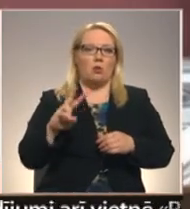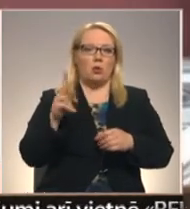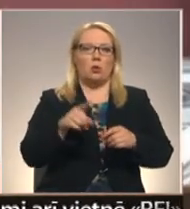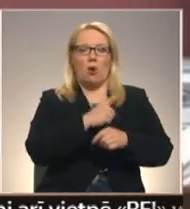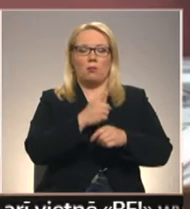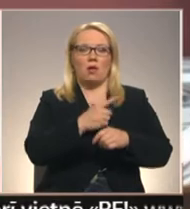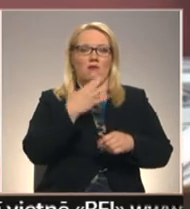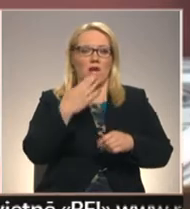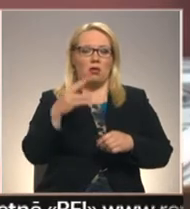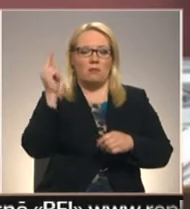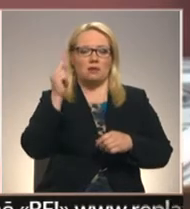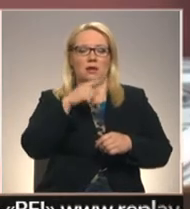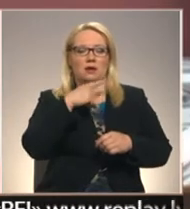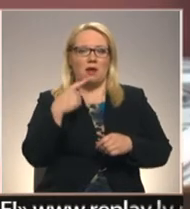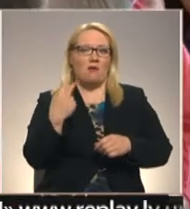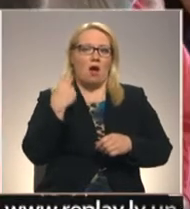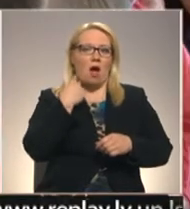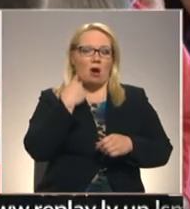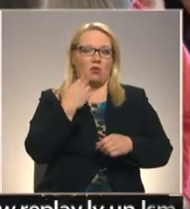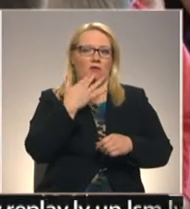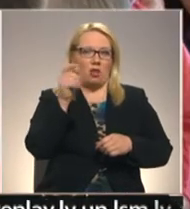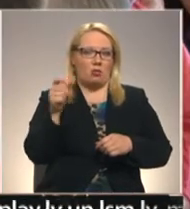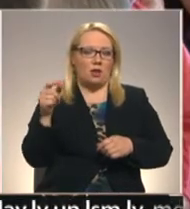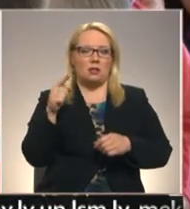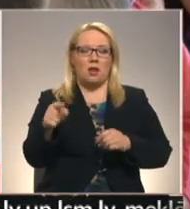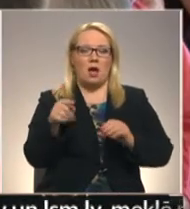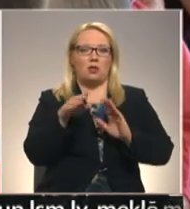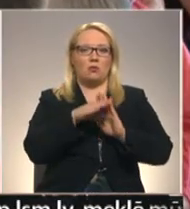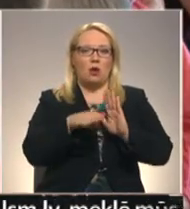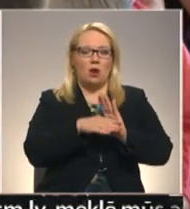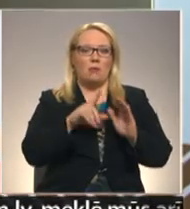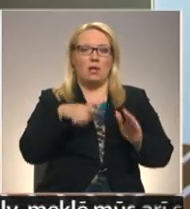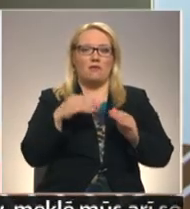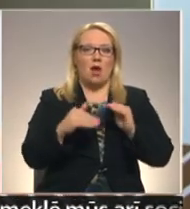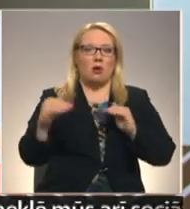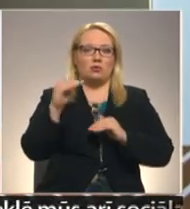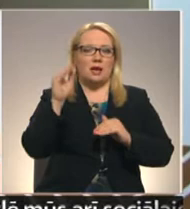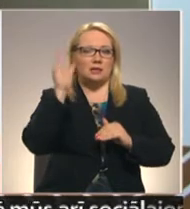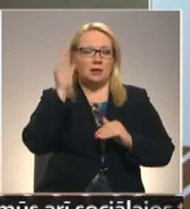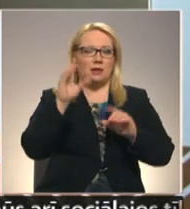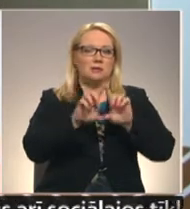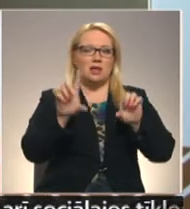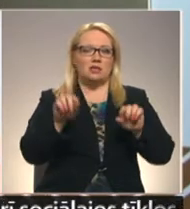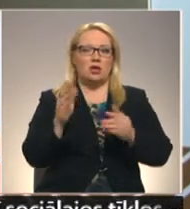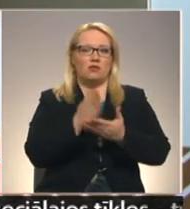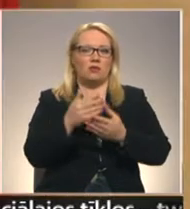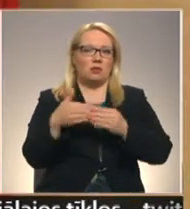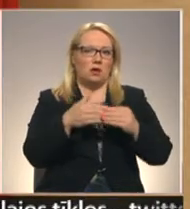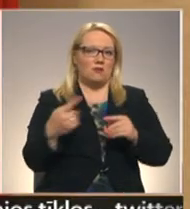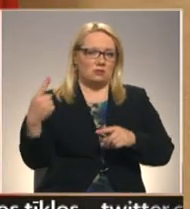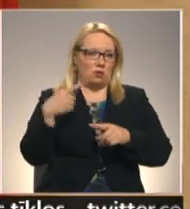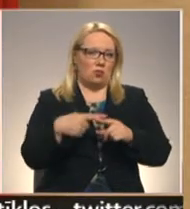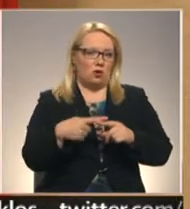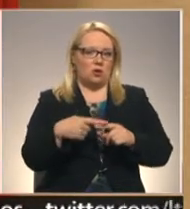obligātu apgūs arī latviešu, krievu un angļu filologi. Šāds programmu modulis Latvijas augstākās izglītības iestāžu vidū ieviests pirmo reizi.